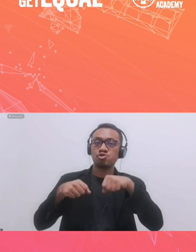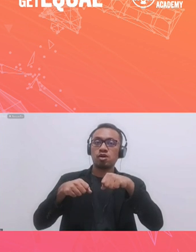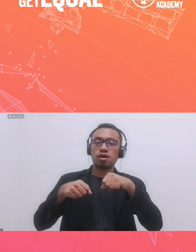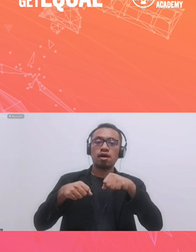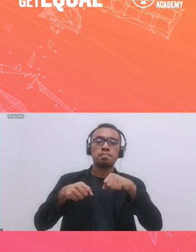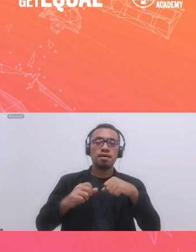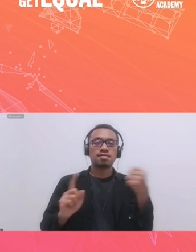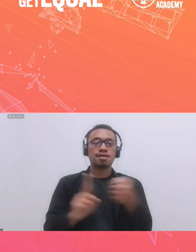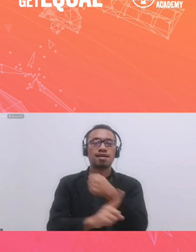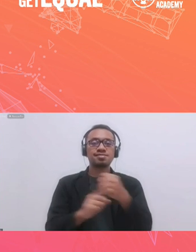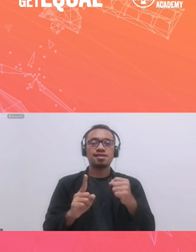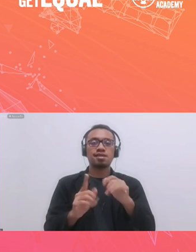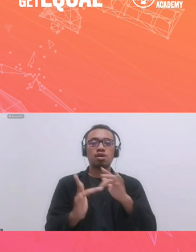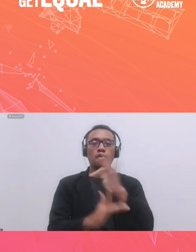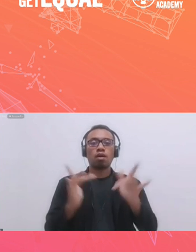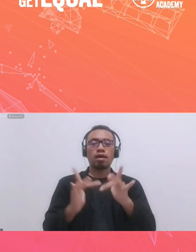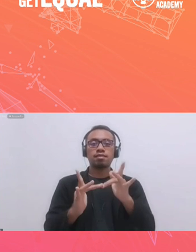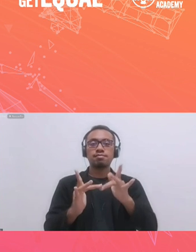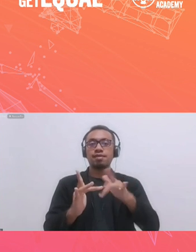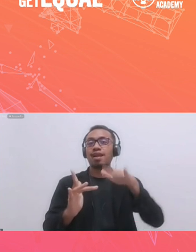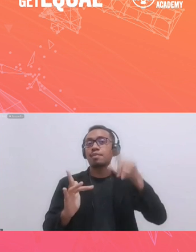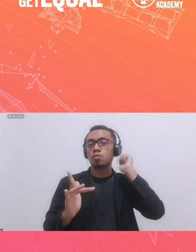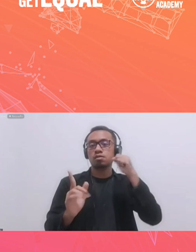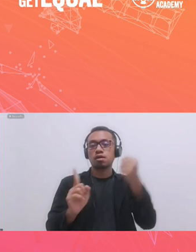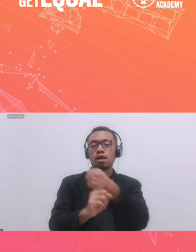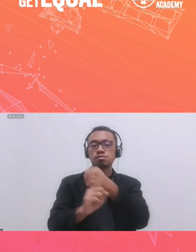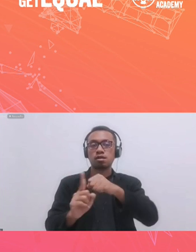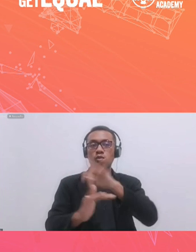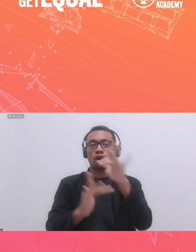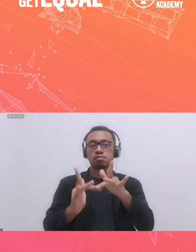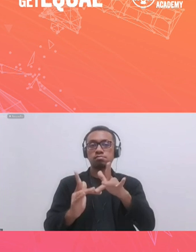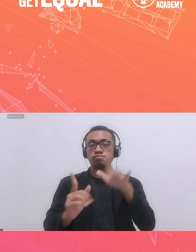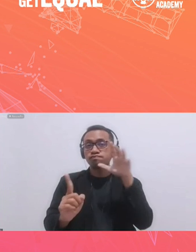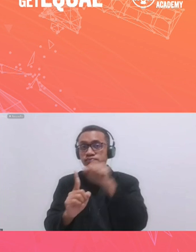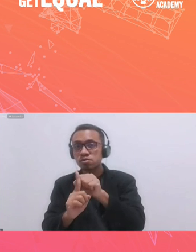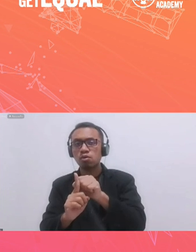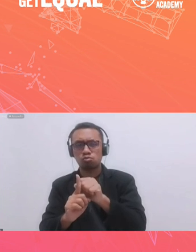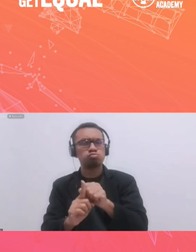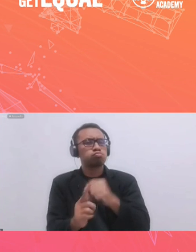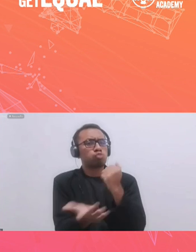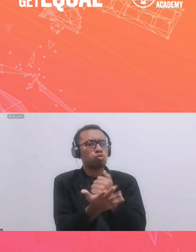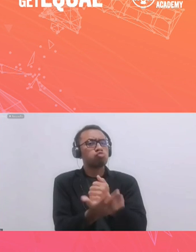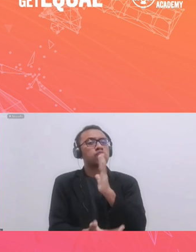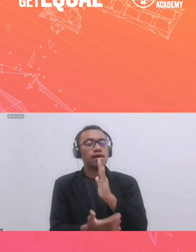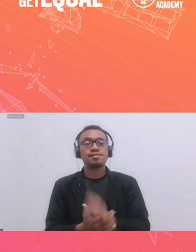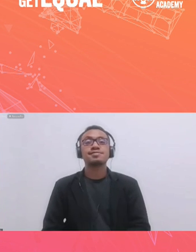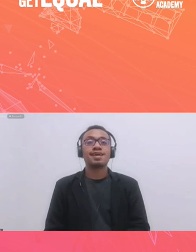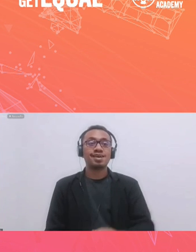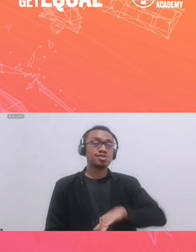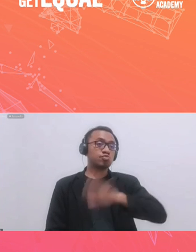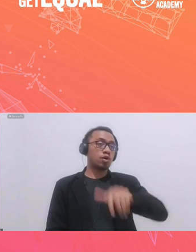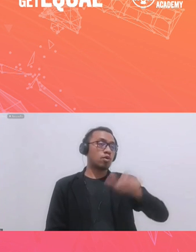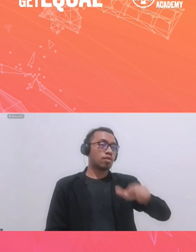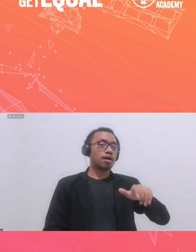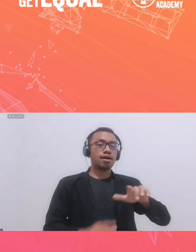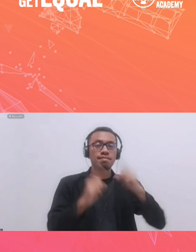dunia online terhadap anak perempuan itu nyata. Dan berbagai pihak mulai dari pengguna, pemerintah sebagai pembuat kebijakan dan